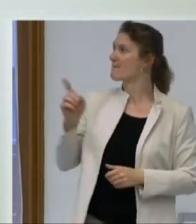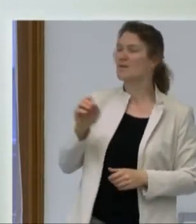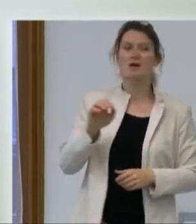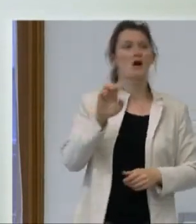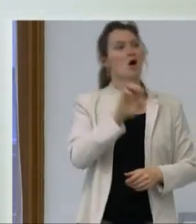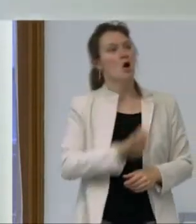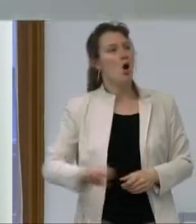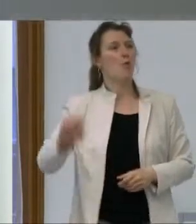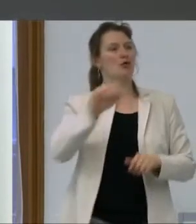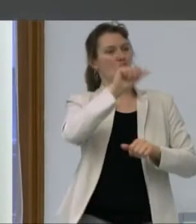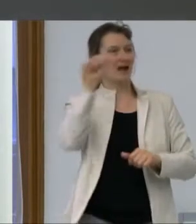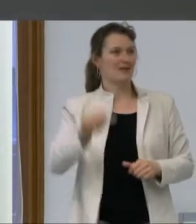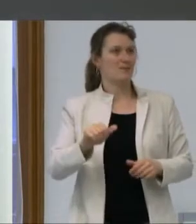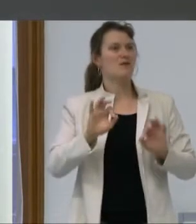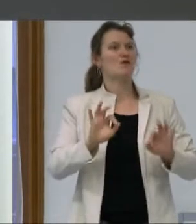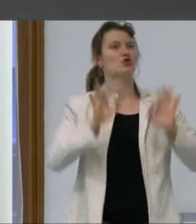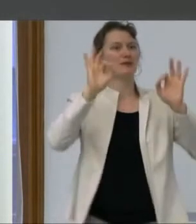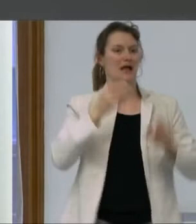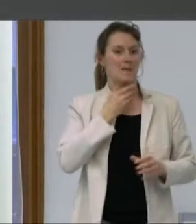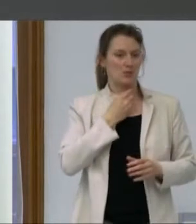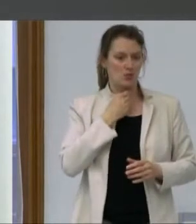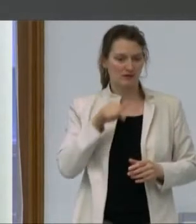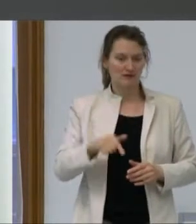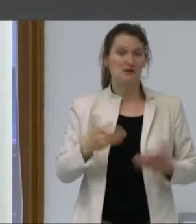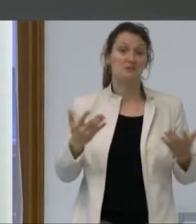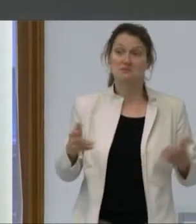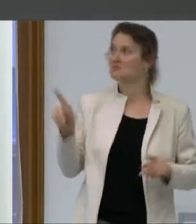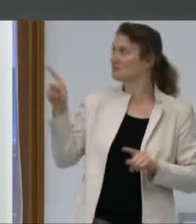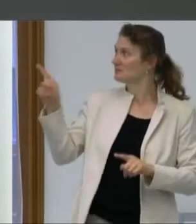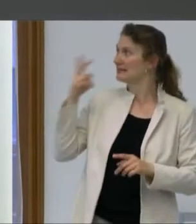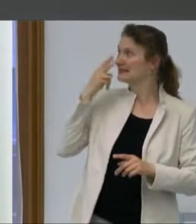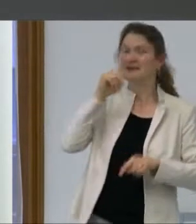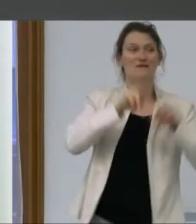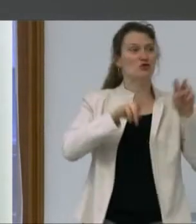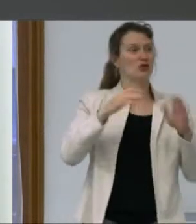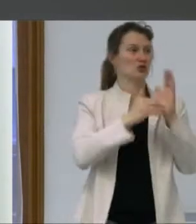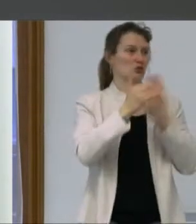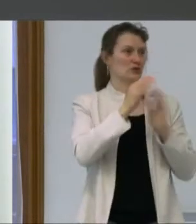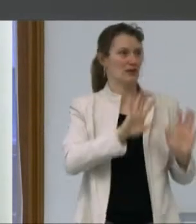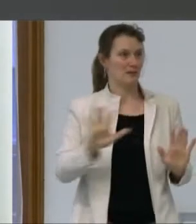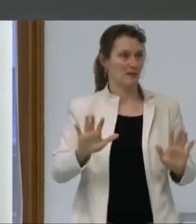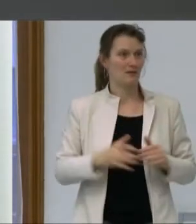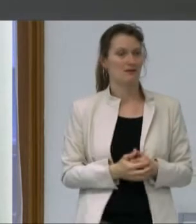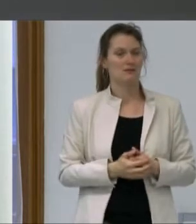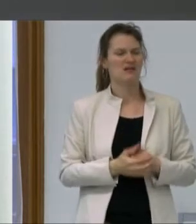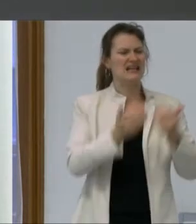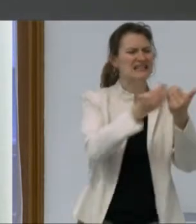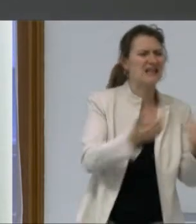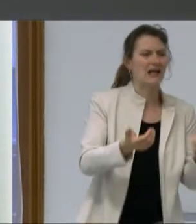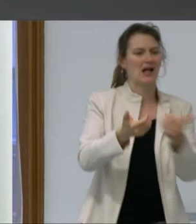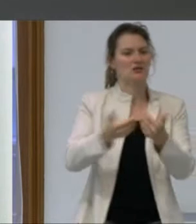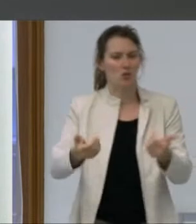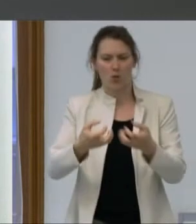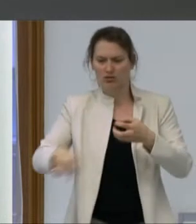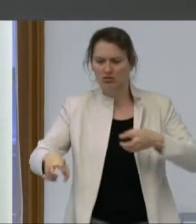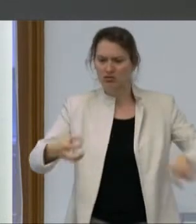Special Needs Education spricht zum Beispiel von einem Two-Track, Multi-Track oder One-Track-System. Das berühmte segregative System, das